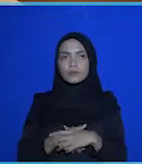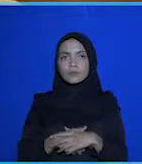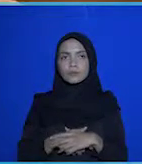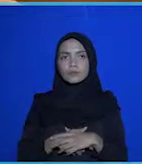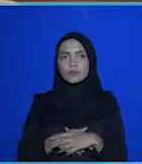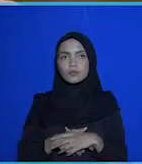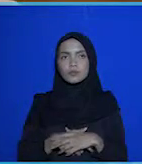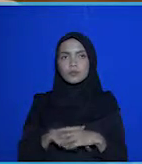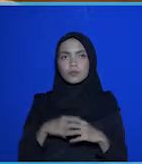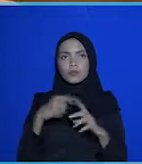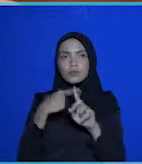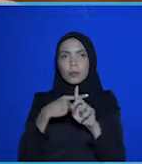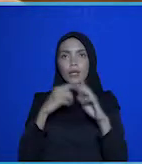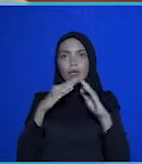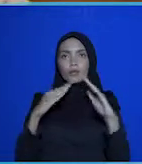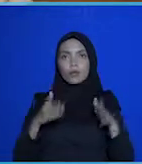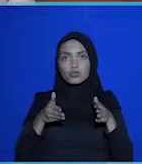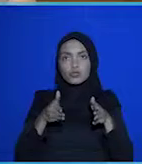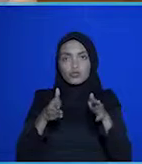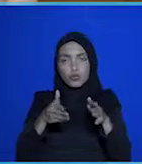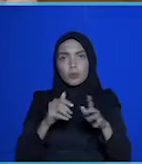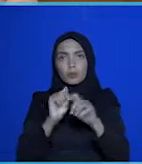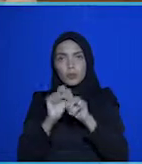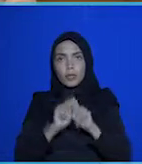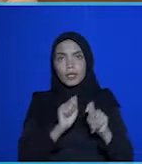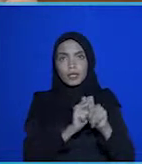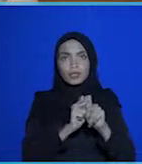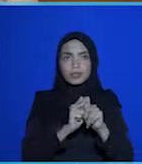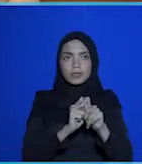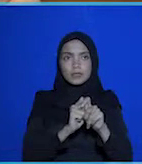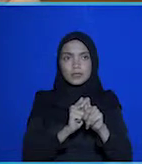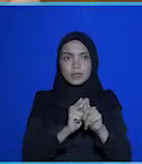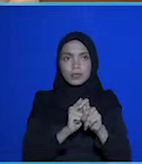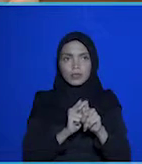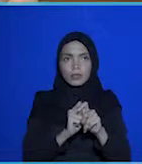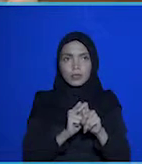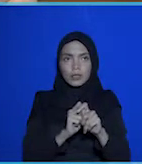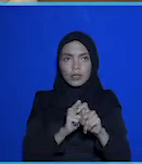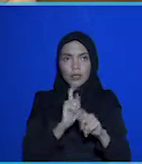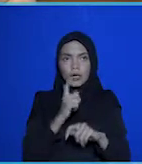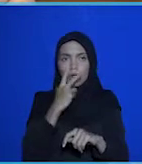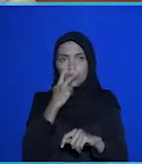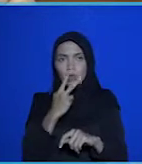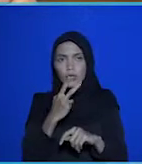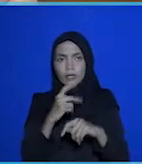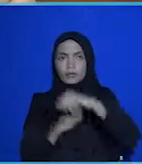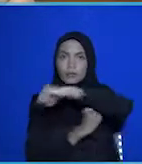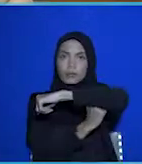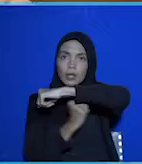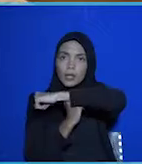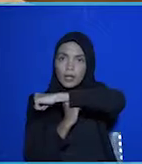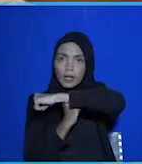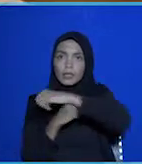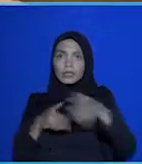kita harus sesegeranya juga memulihkan infrastruktur vital dengan fungsi minimum. Kalau